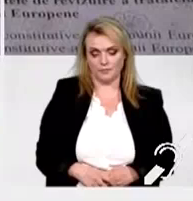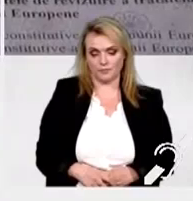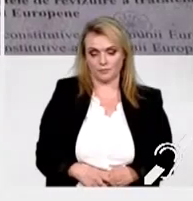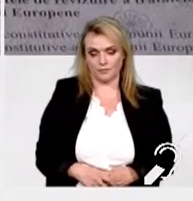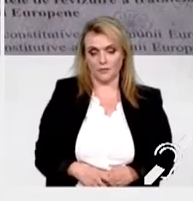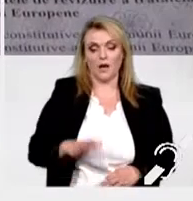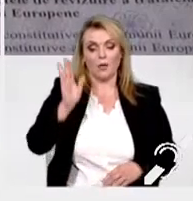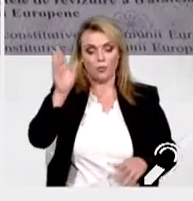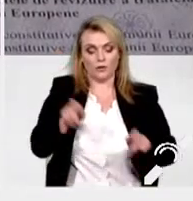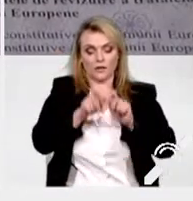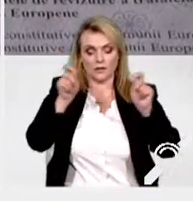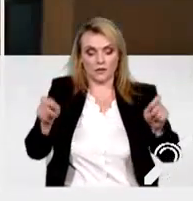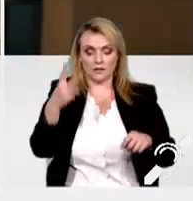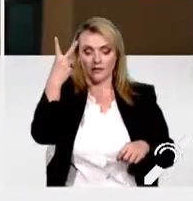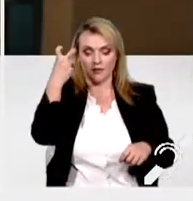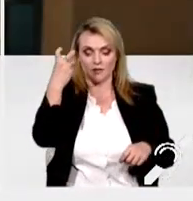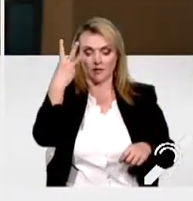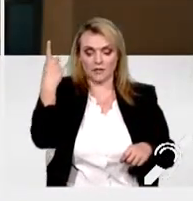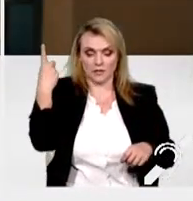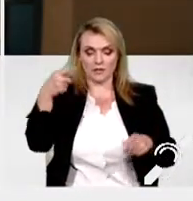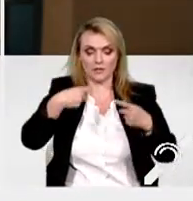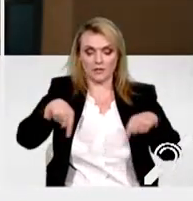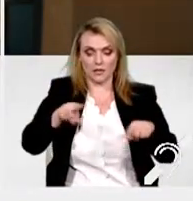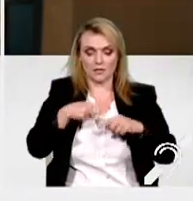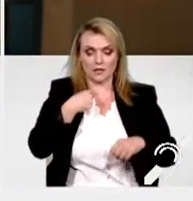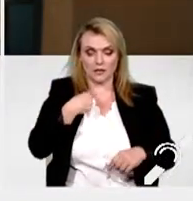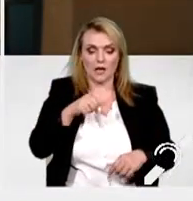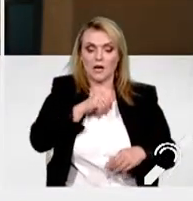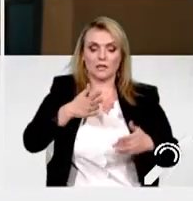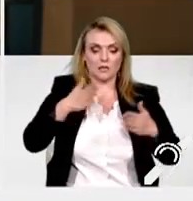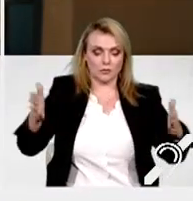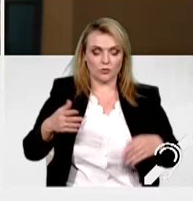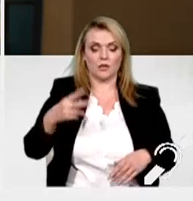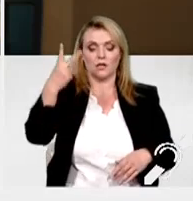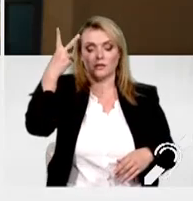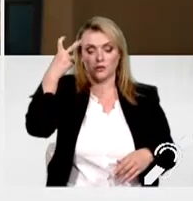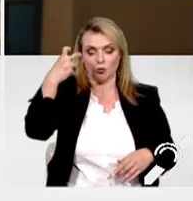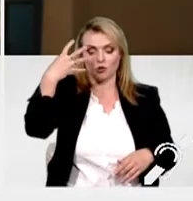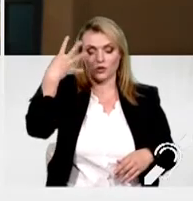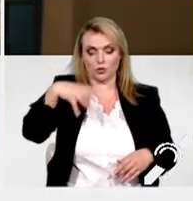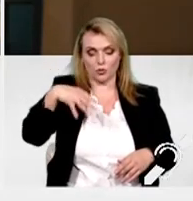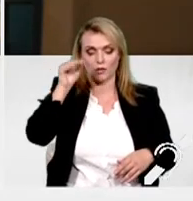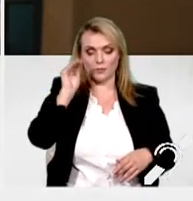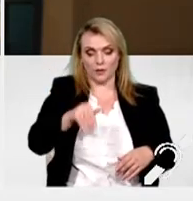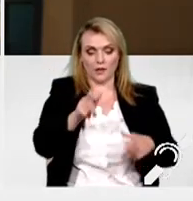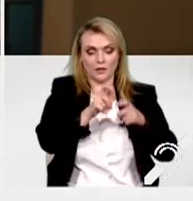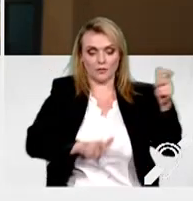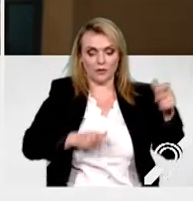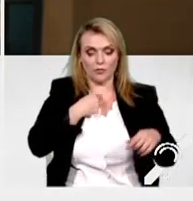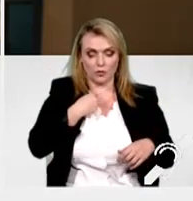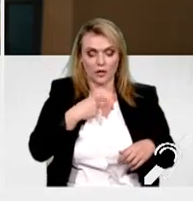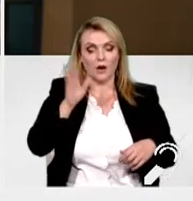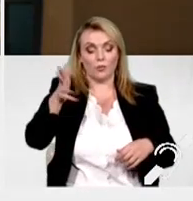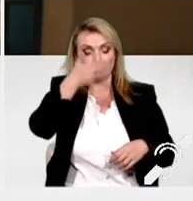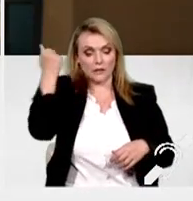birouri electorale din diaspora. Cele mai multe buletine de vot, deci sunt peste 240.000 de buletine de vot, vor ajunge